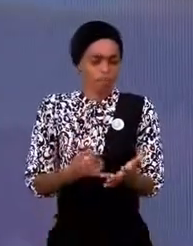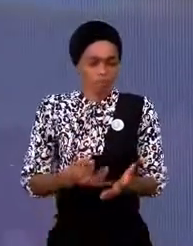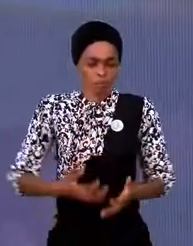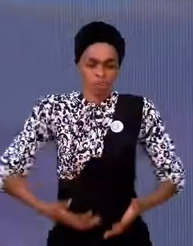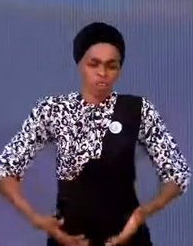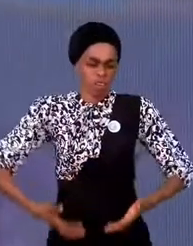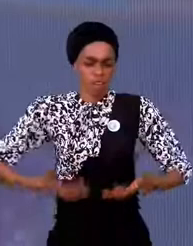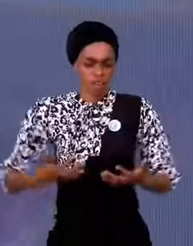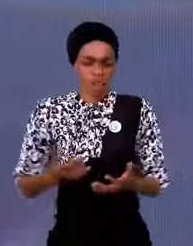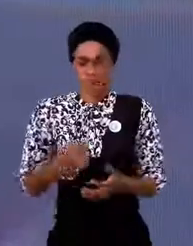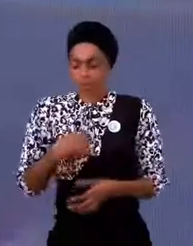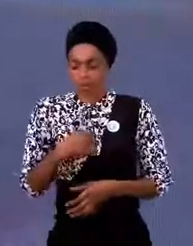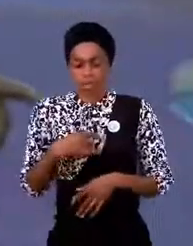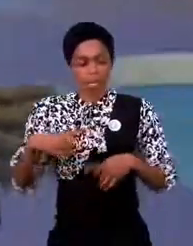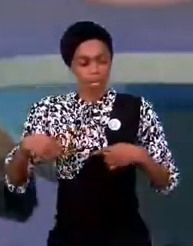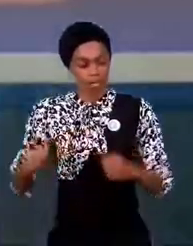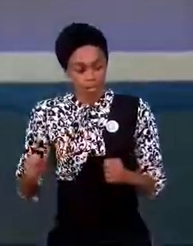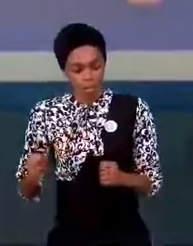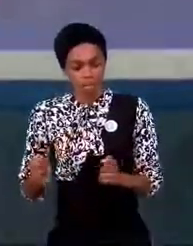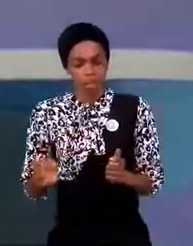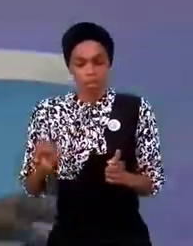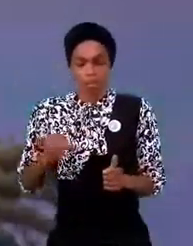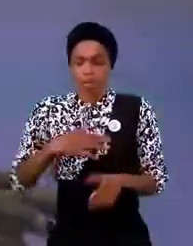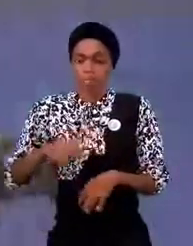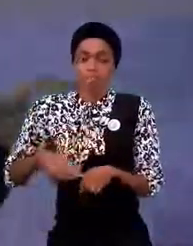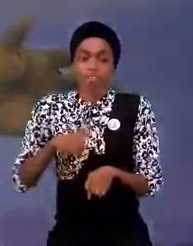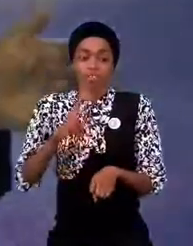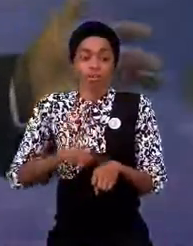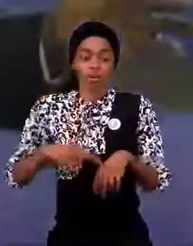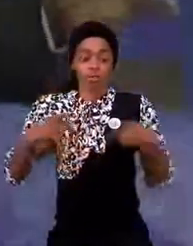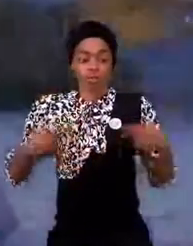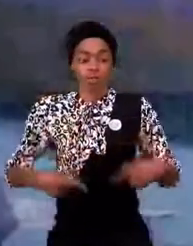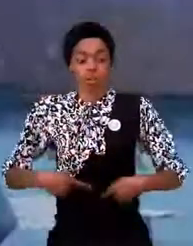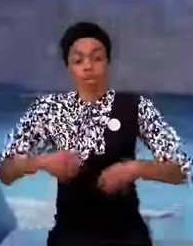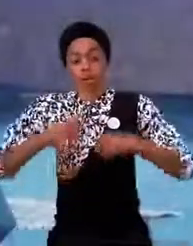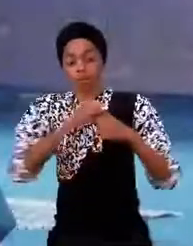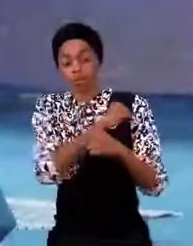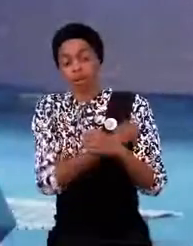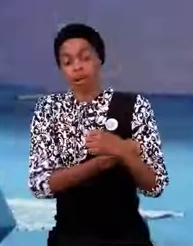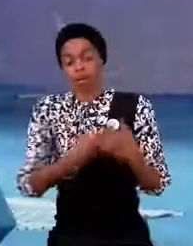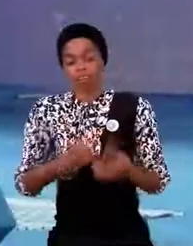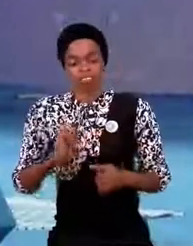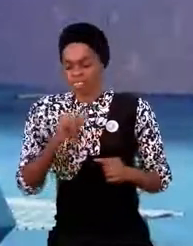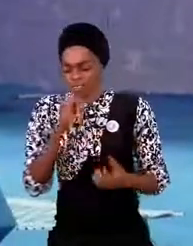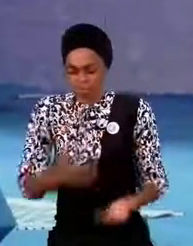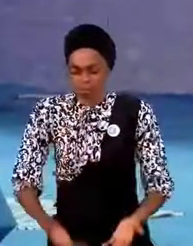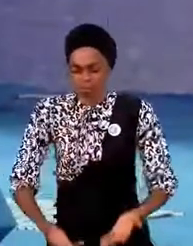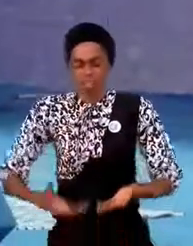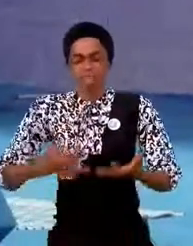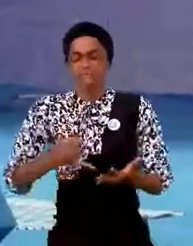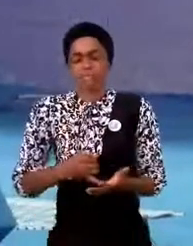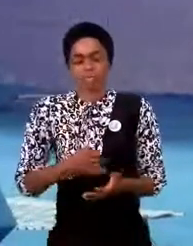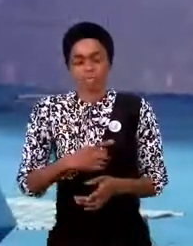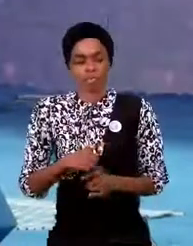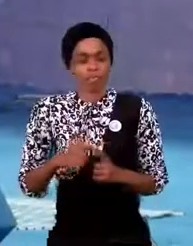physique naturelle. Je n'arrive pas à soulever ça. Et ils veulent soulever